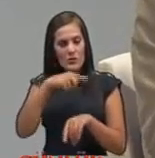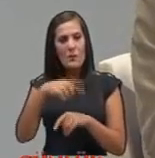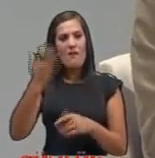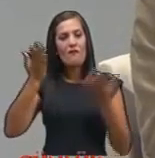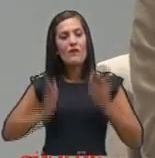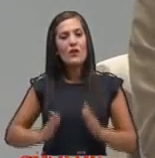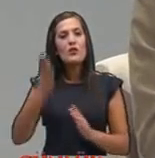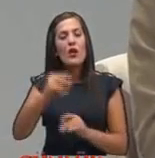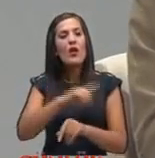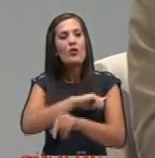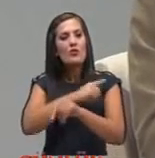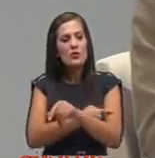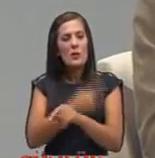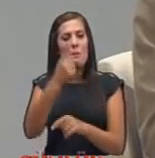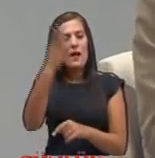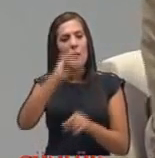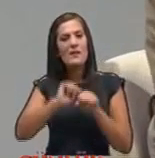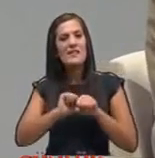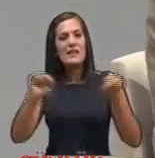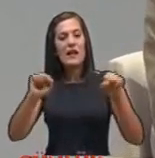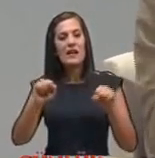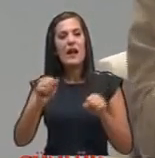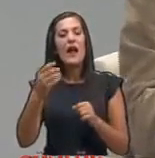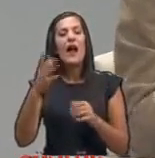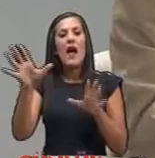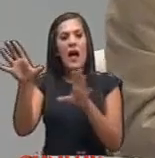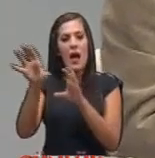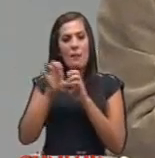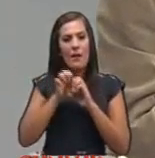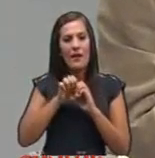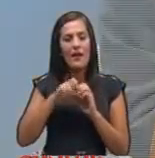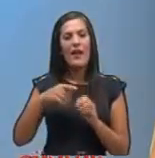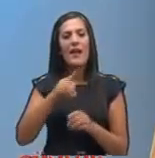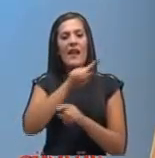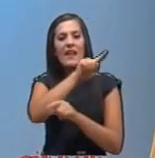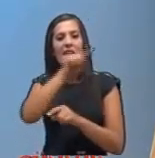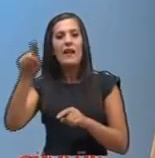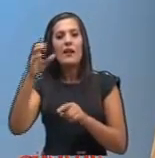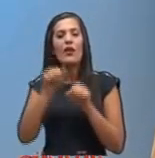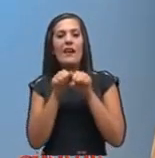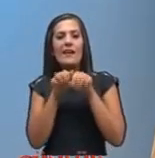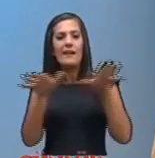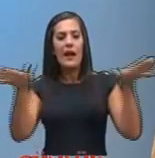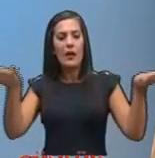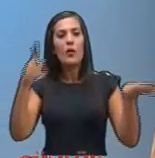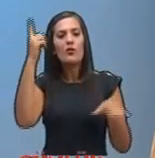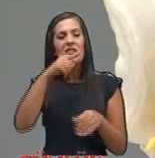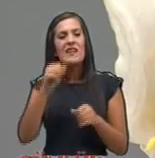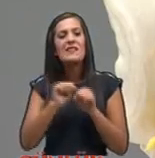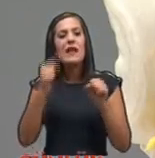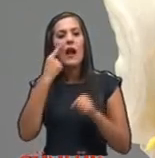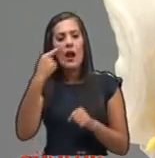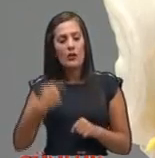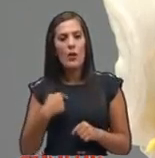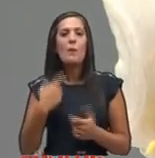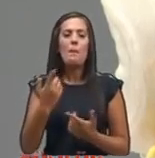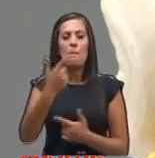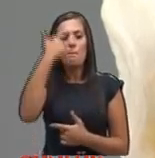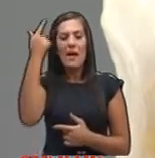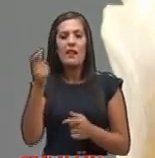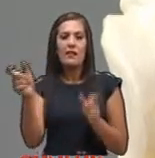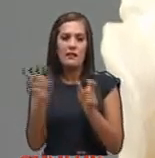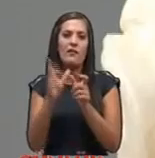olan kuvveti, bir anlamda zararı emerek yatay yöne yayarlar ve bu şekilde zarar görmemizi tabii belli